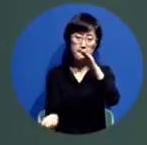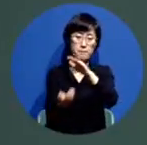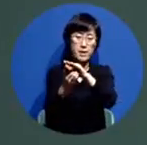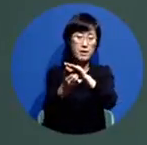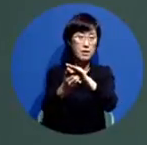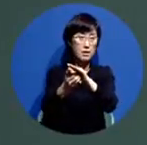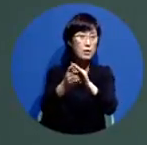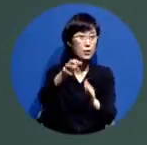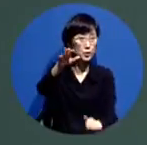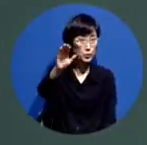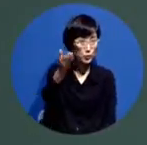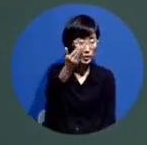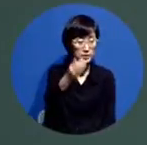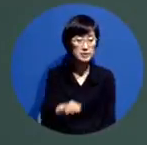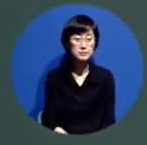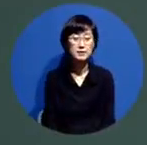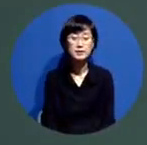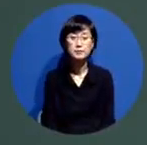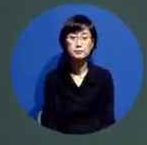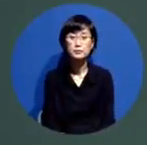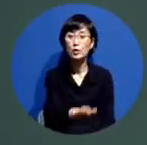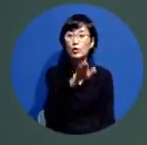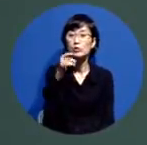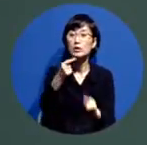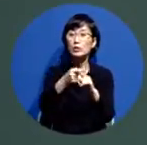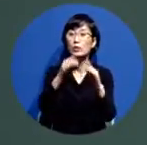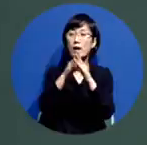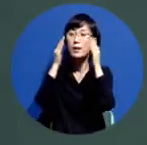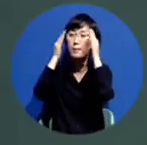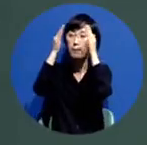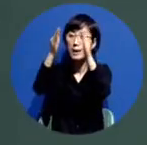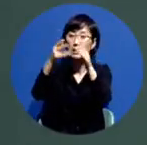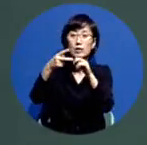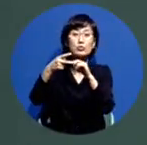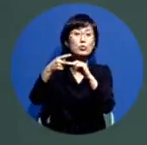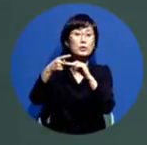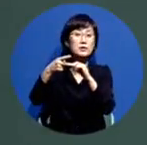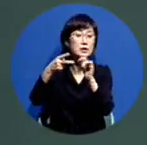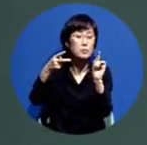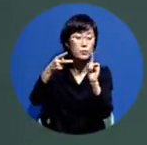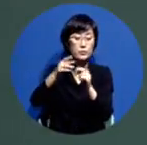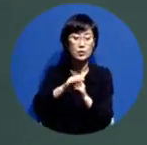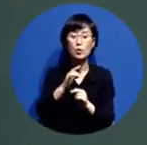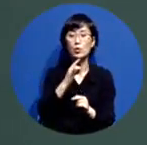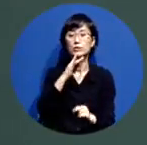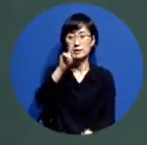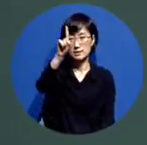就是为了让世界福音化得以成就，我们教会要做这些事情. 그러면서 두 번째 우리 교회의 방향은 오직 렘넌트 운동하는 교회다.